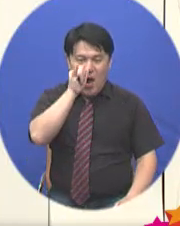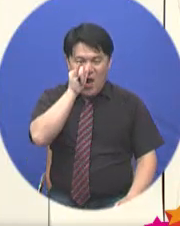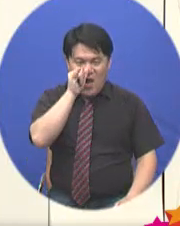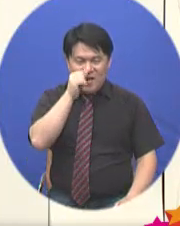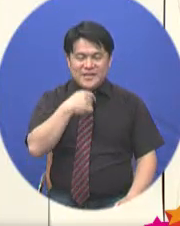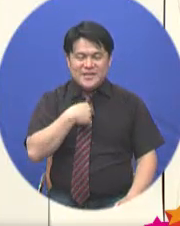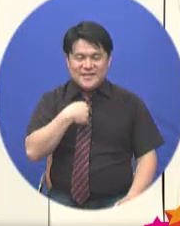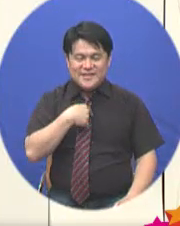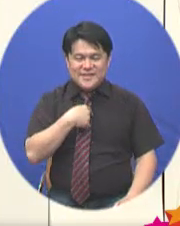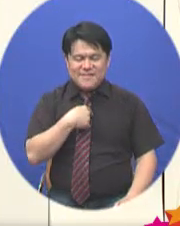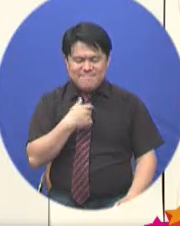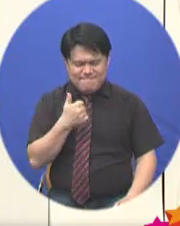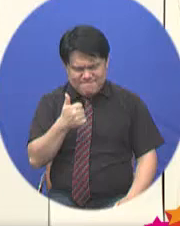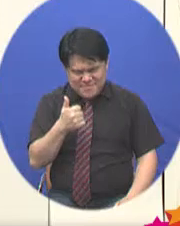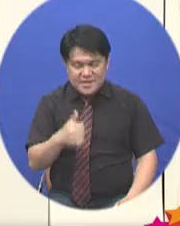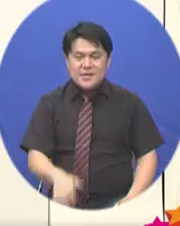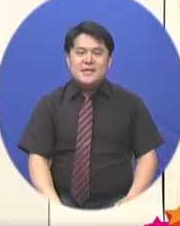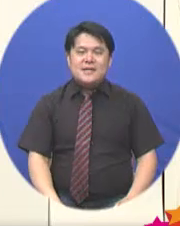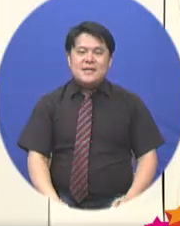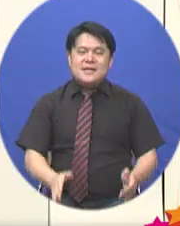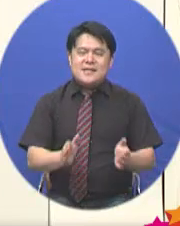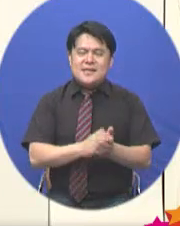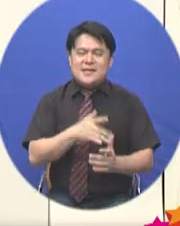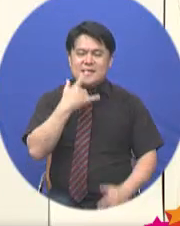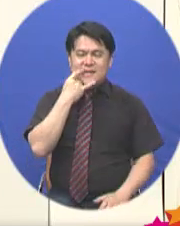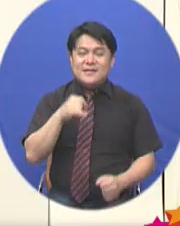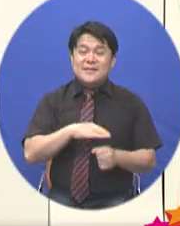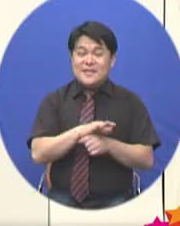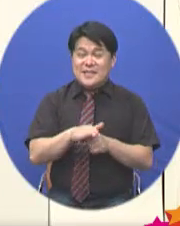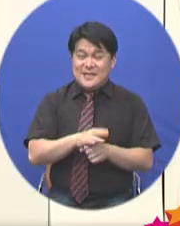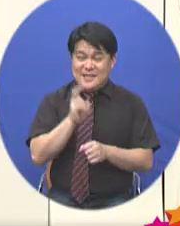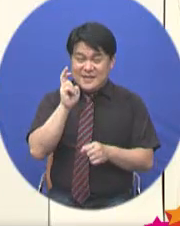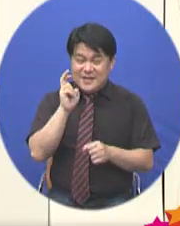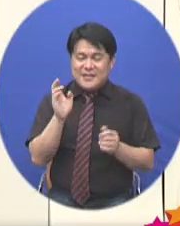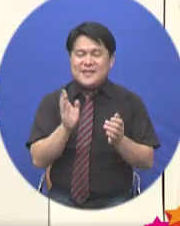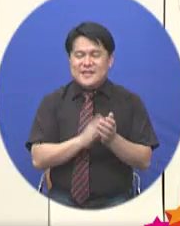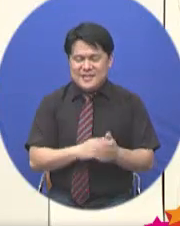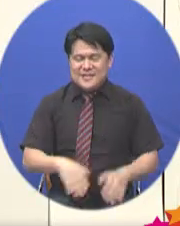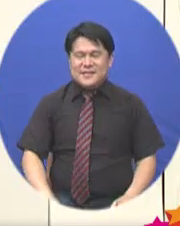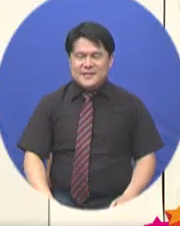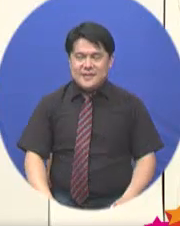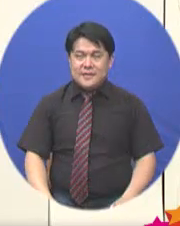아이고. 이게 명단이다, 어머님의 명단. 사랑이야. 네. 그래서